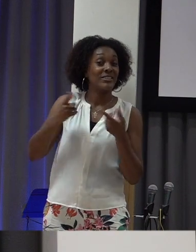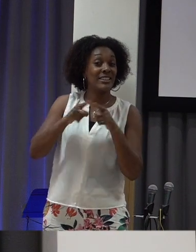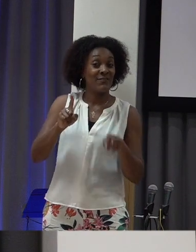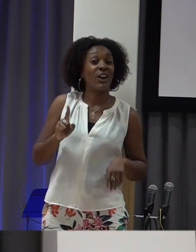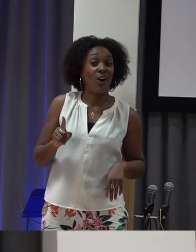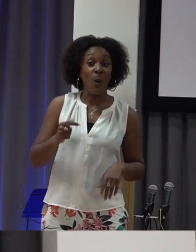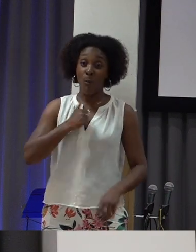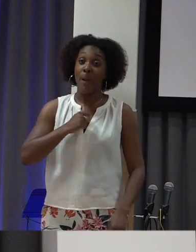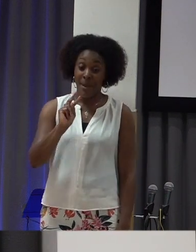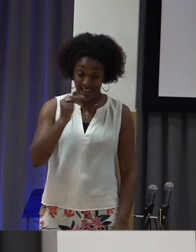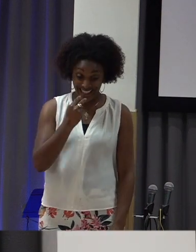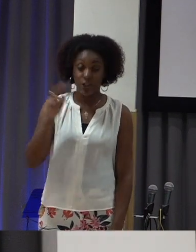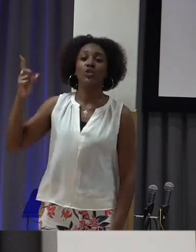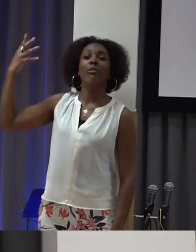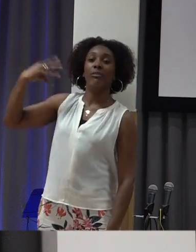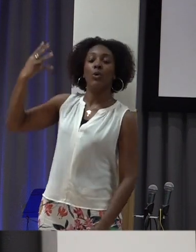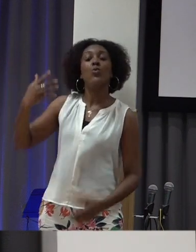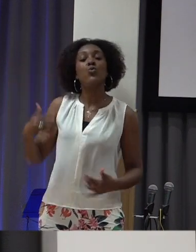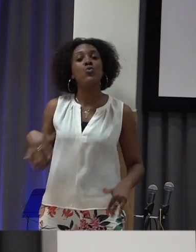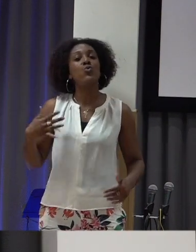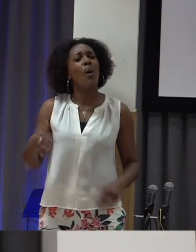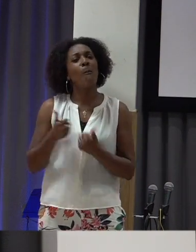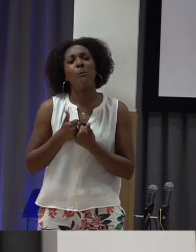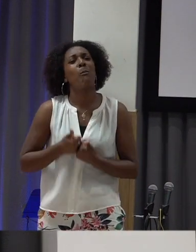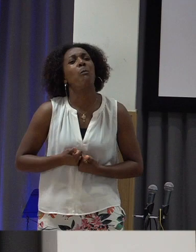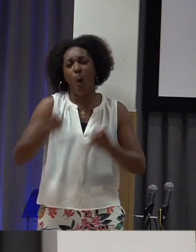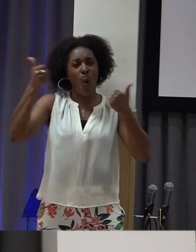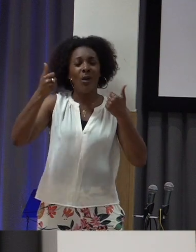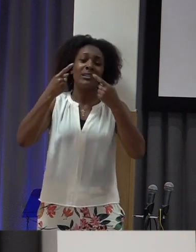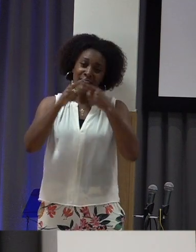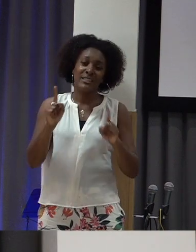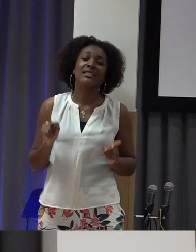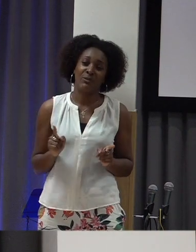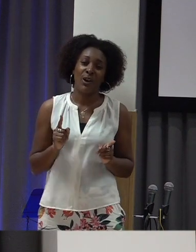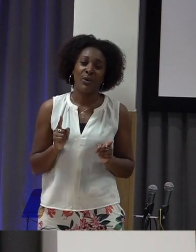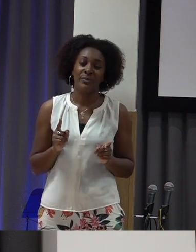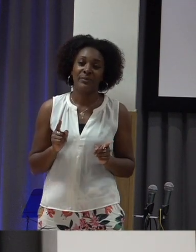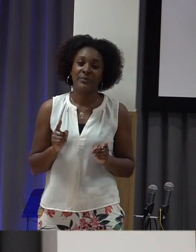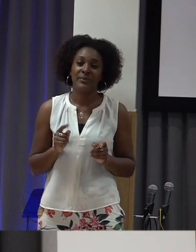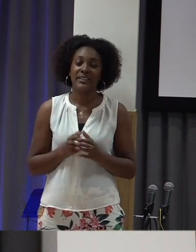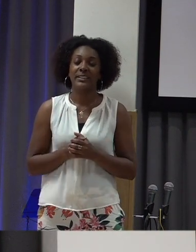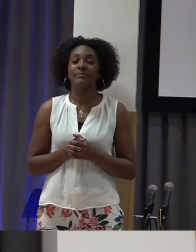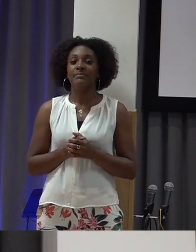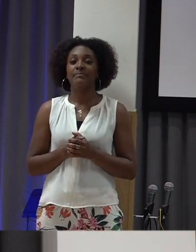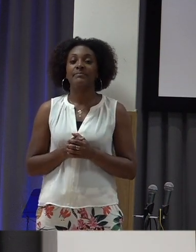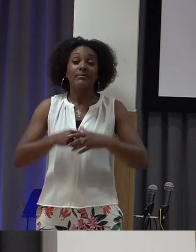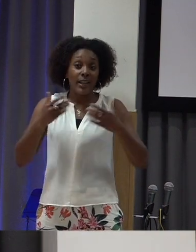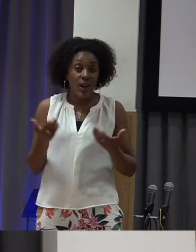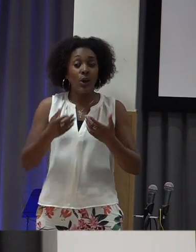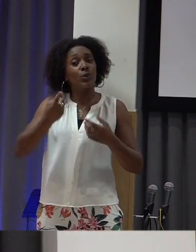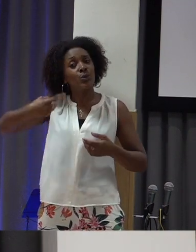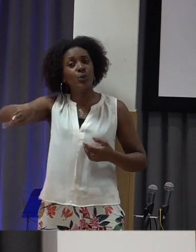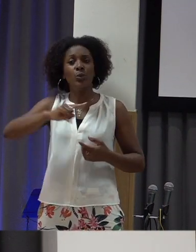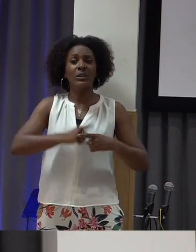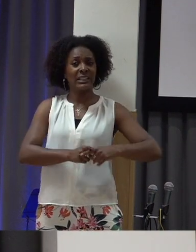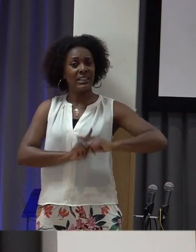énorme différence entre ce que Dieu pense de nous et ce que nous pensons de lui et de nous-mêmes. Alors, nous, enfants de